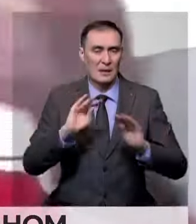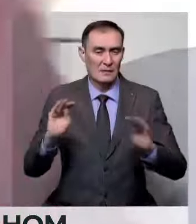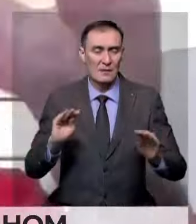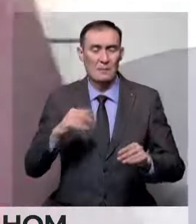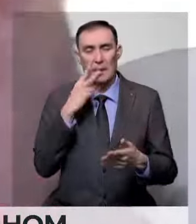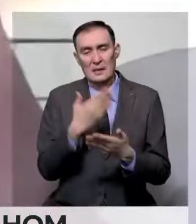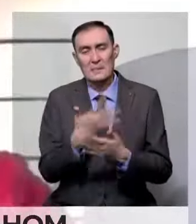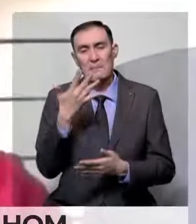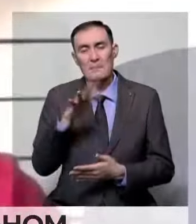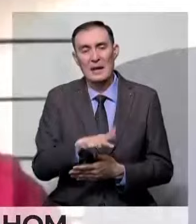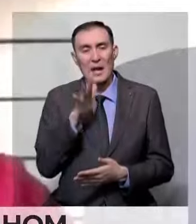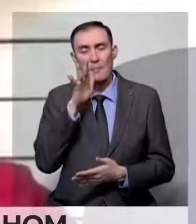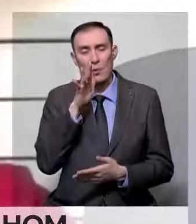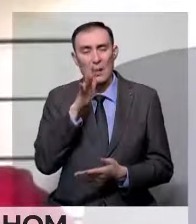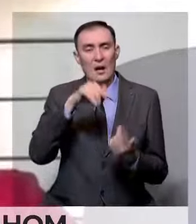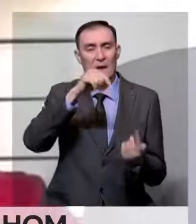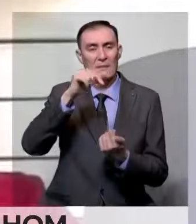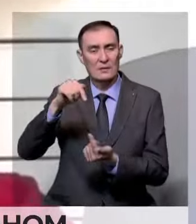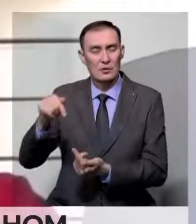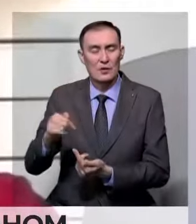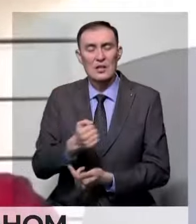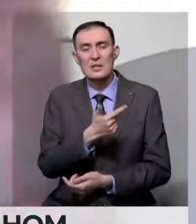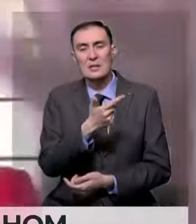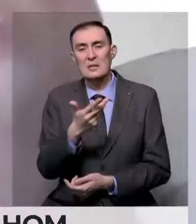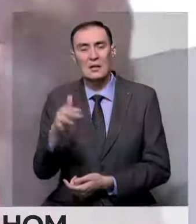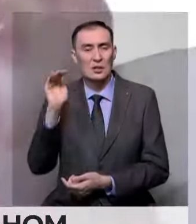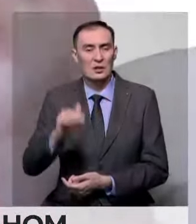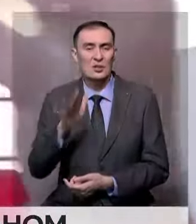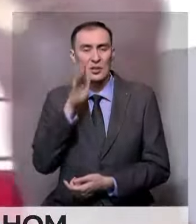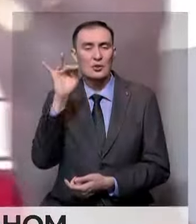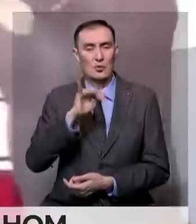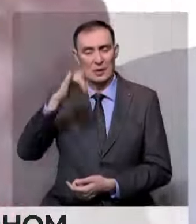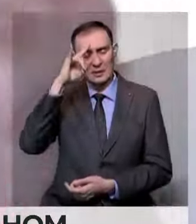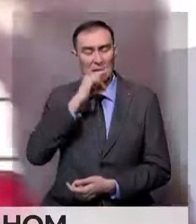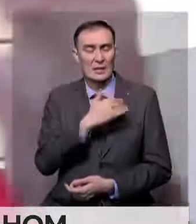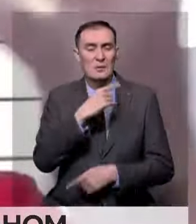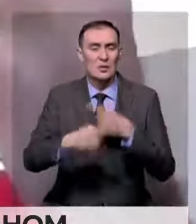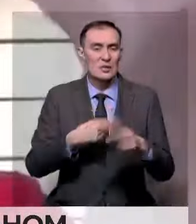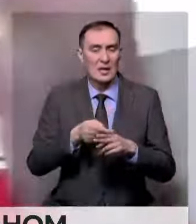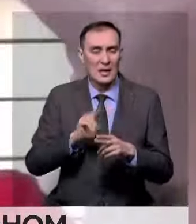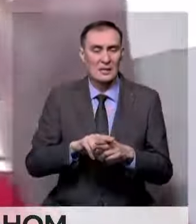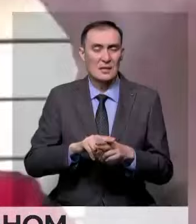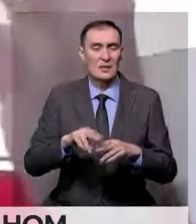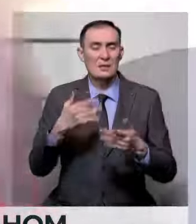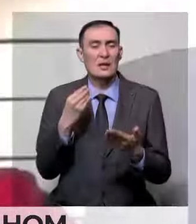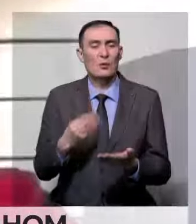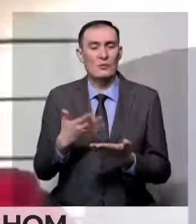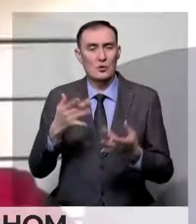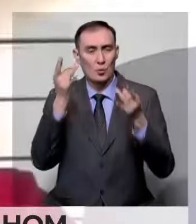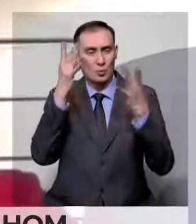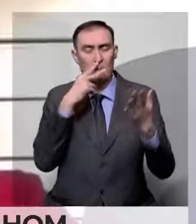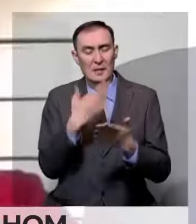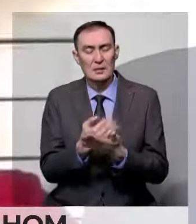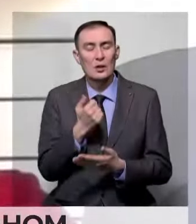них представить 5 эпох, охватывающих несколько тысяч лет истории Казахстана. Мы хотим через эти шедевры, эти сокровища